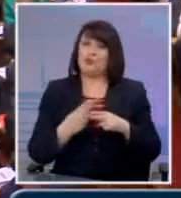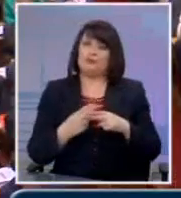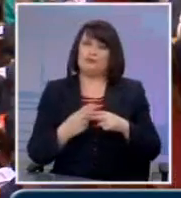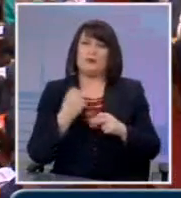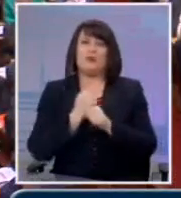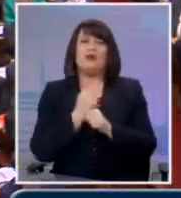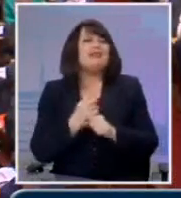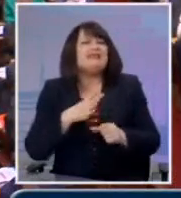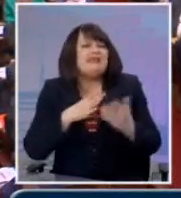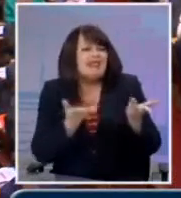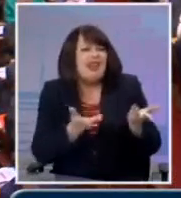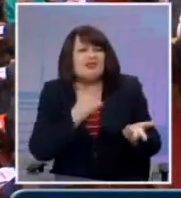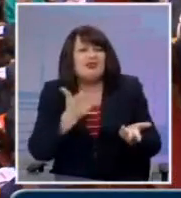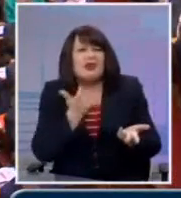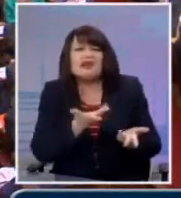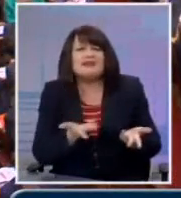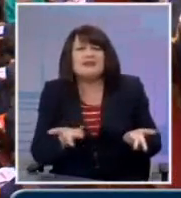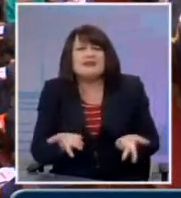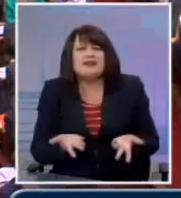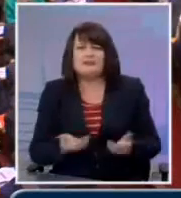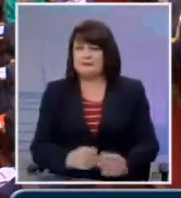Τι θα θέλατε, δεν κατάλαβα.